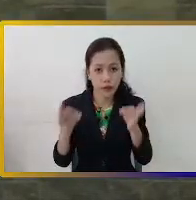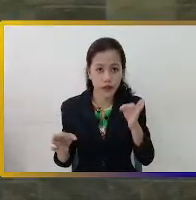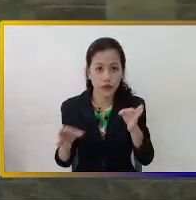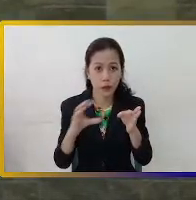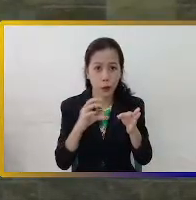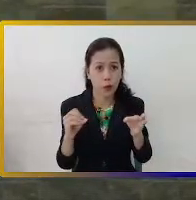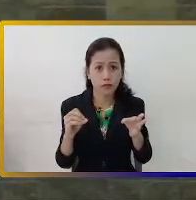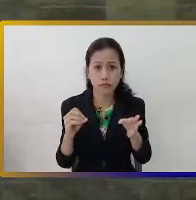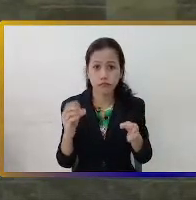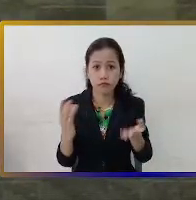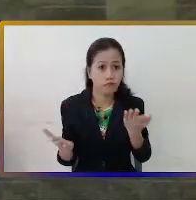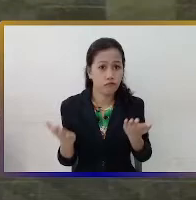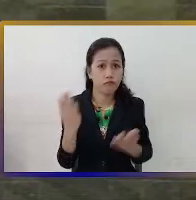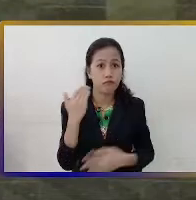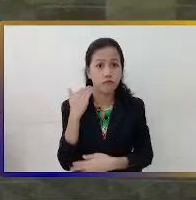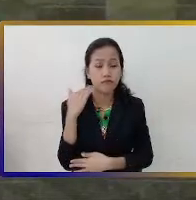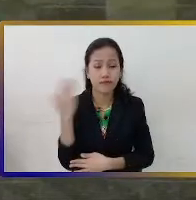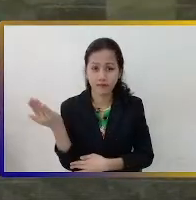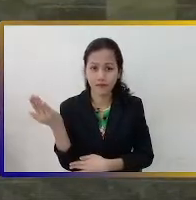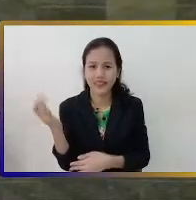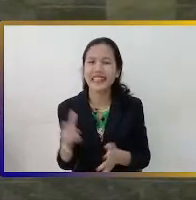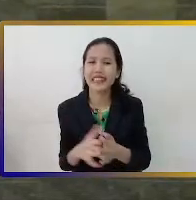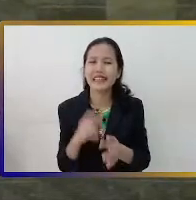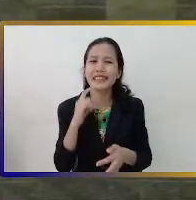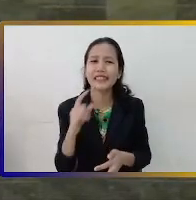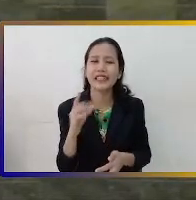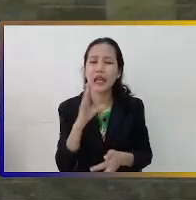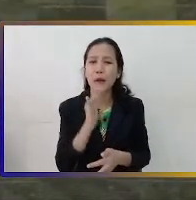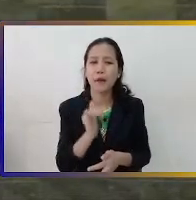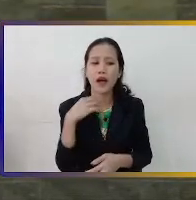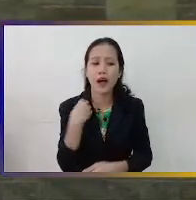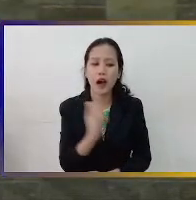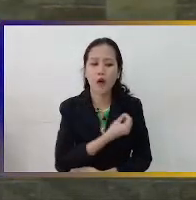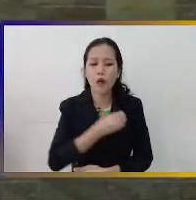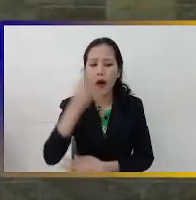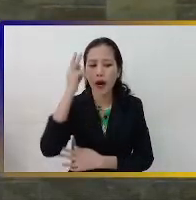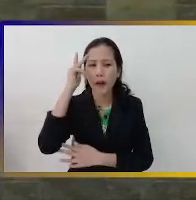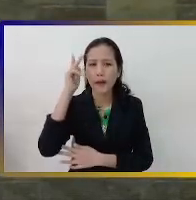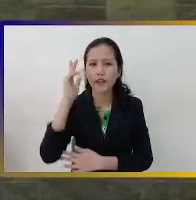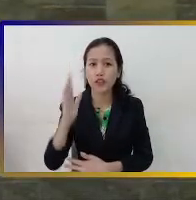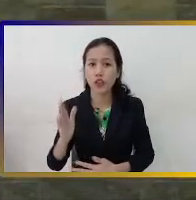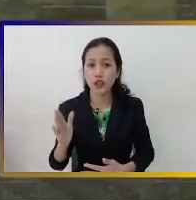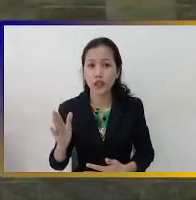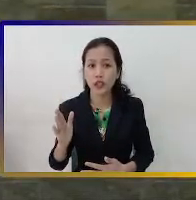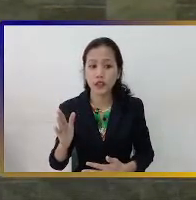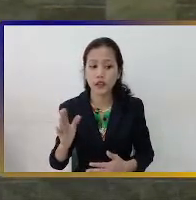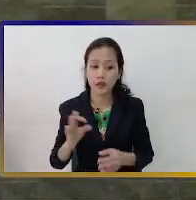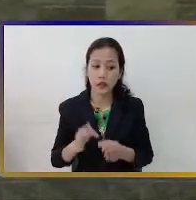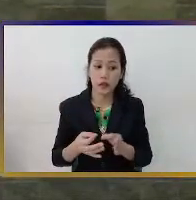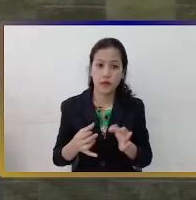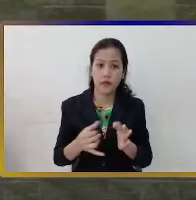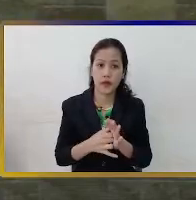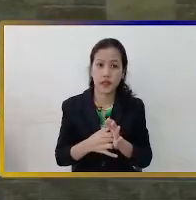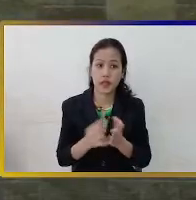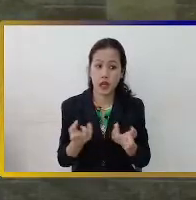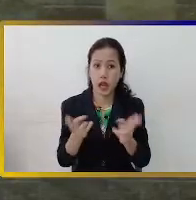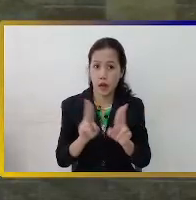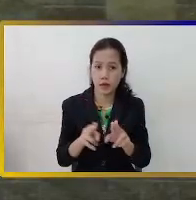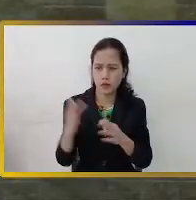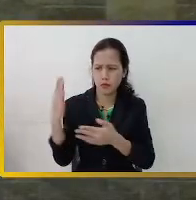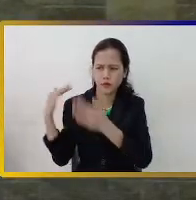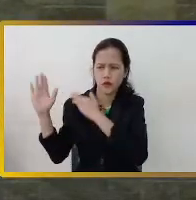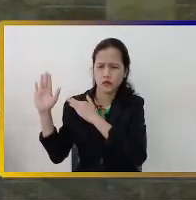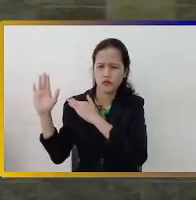napakaganda po na itong pag-aaral po natin. Nasabi na po ito ng ating mahal na pastor po dito. Kung saan nila nga nangyari, hindi malabong mangyari sa atin